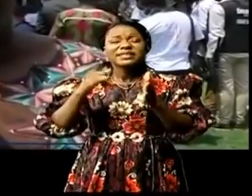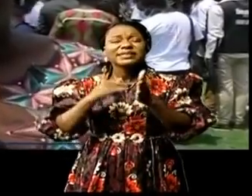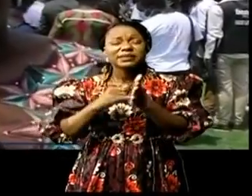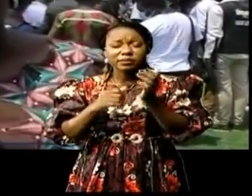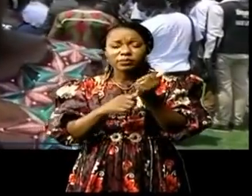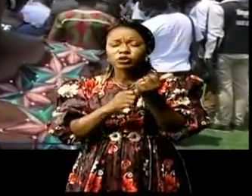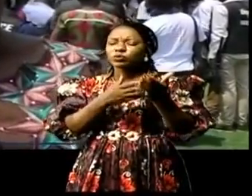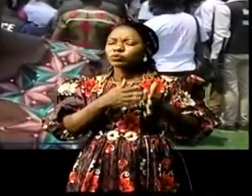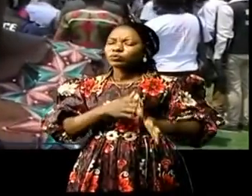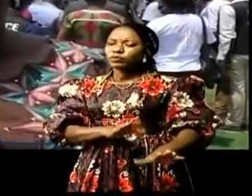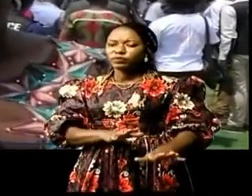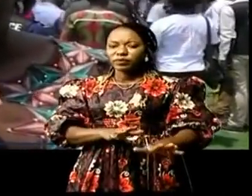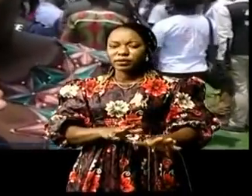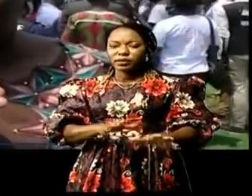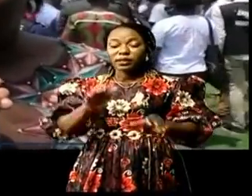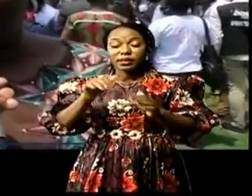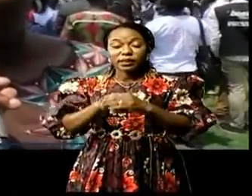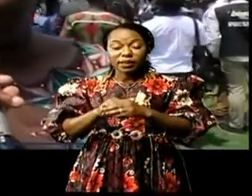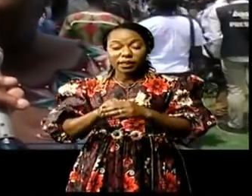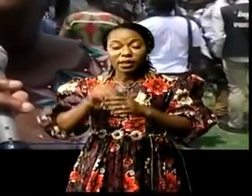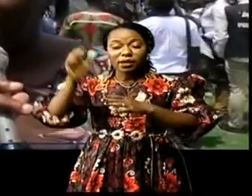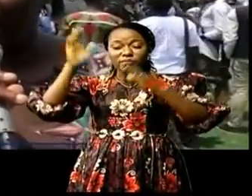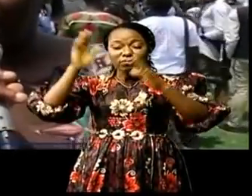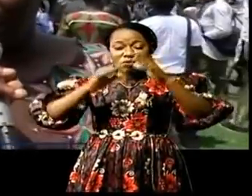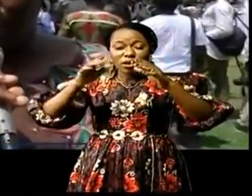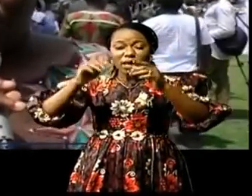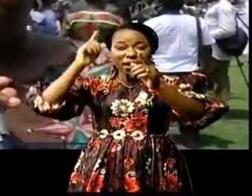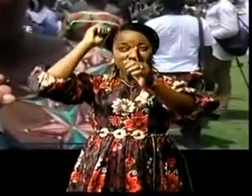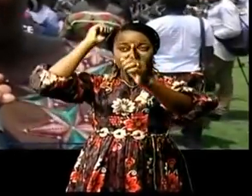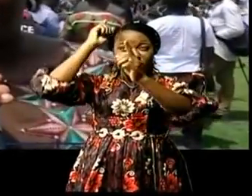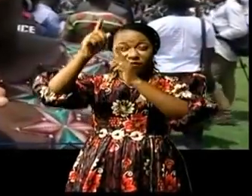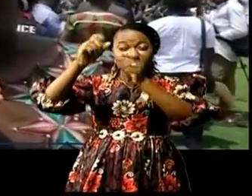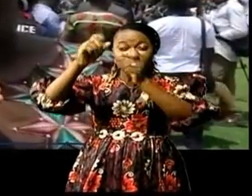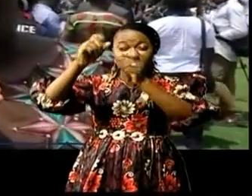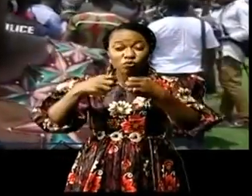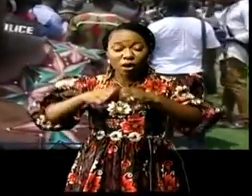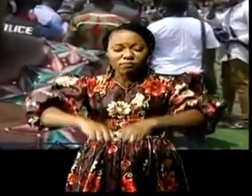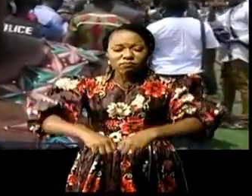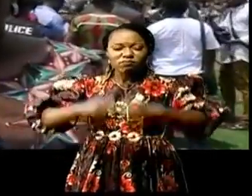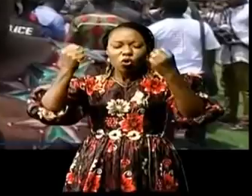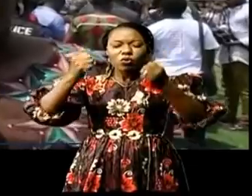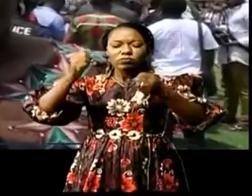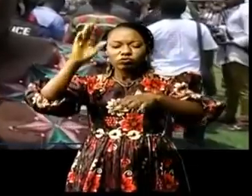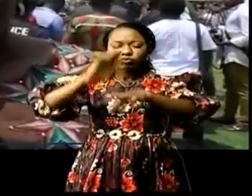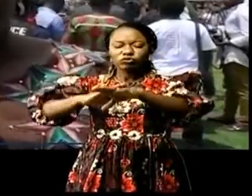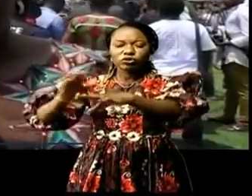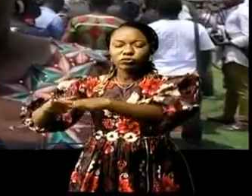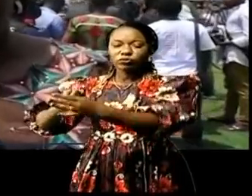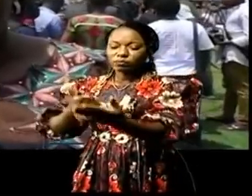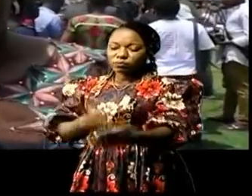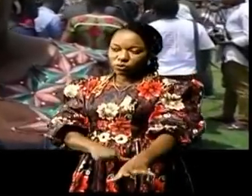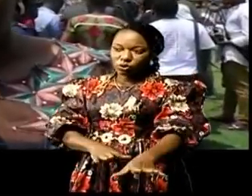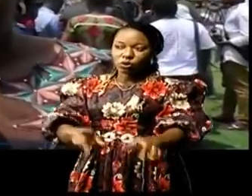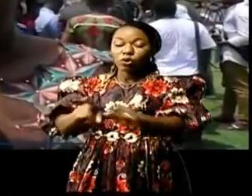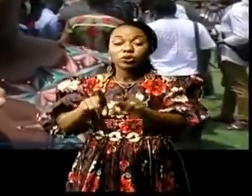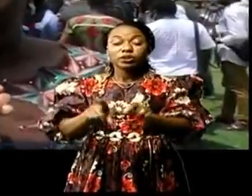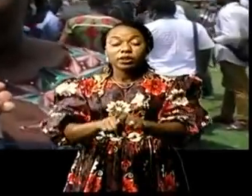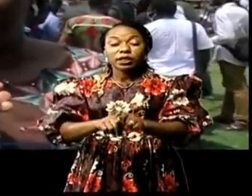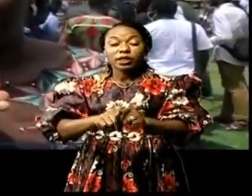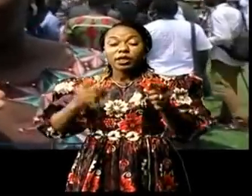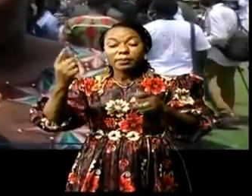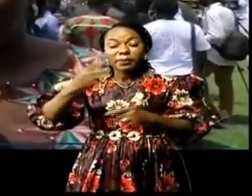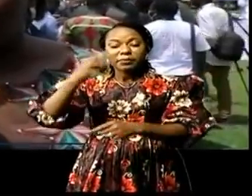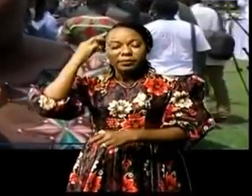la mort lors du drame de Matadi Kibala. Et les premiers ministres et chefs du gouvernement, comme au jour de la tragédie, a fait